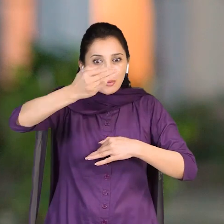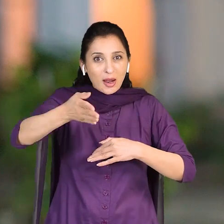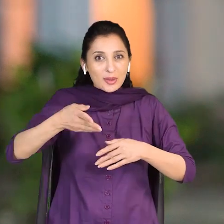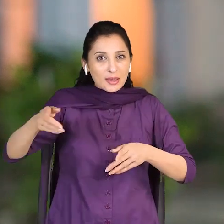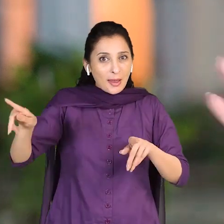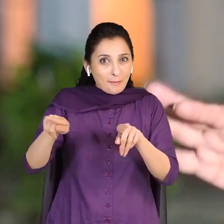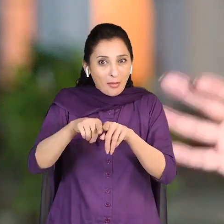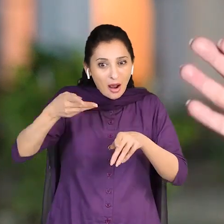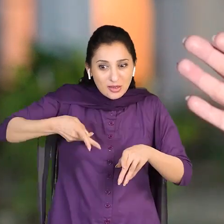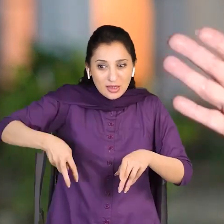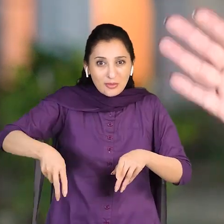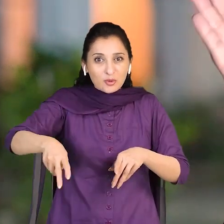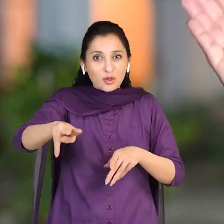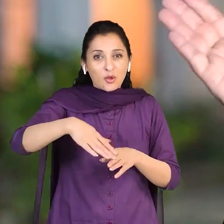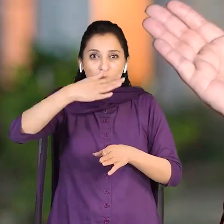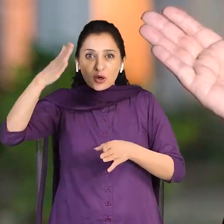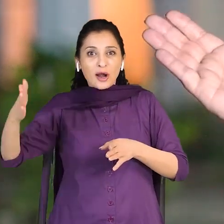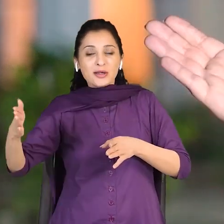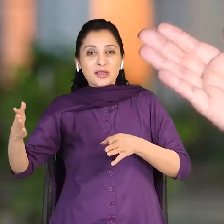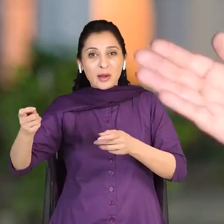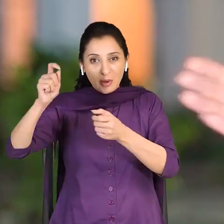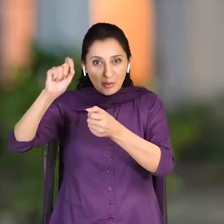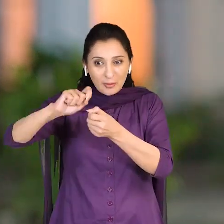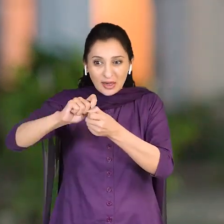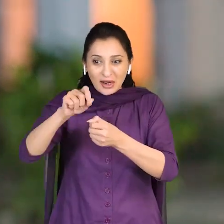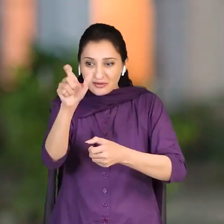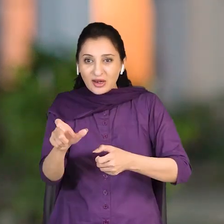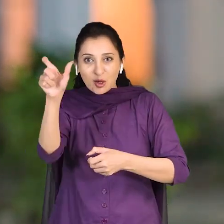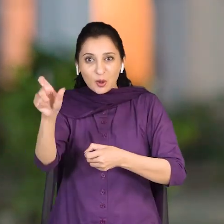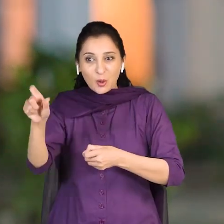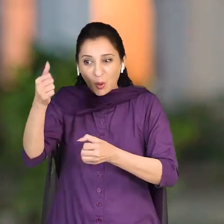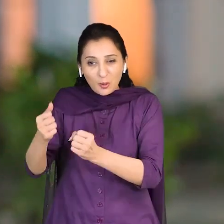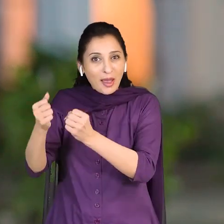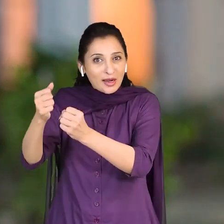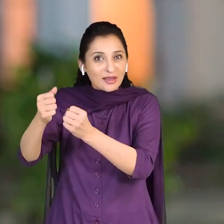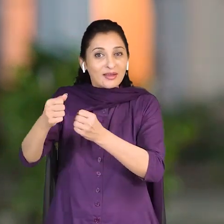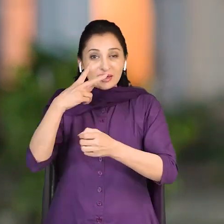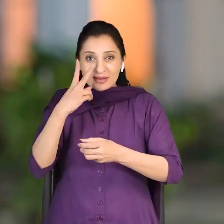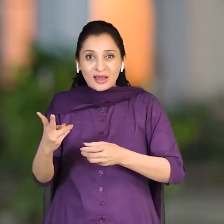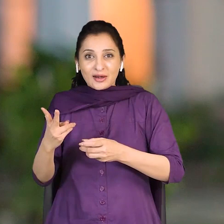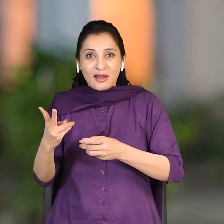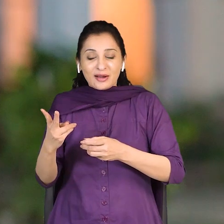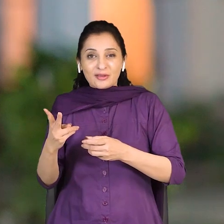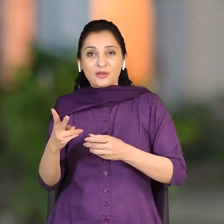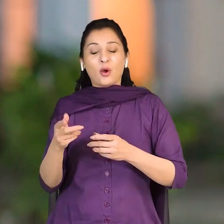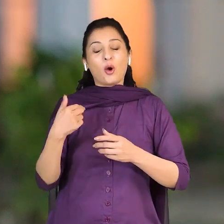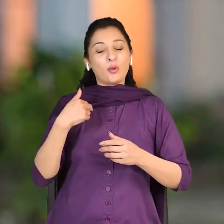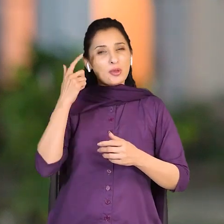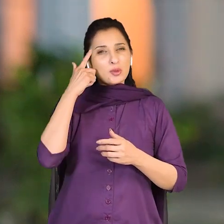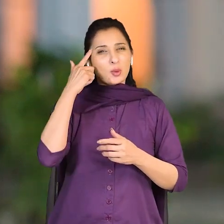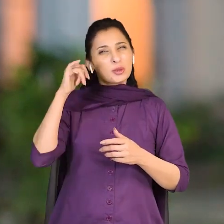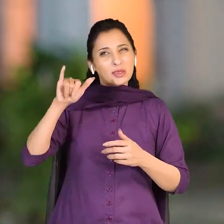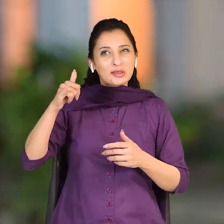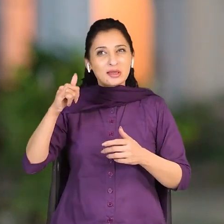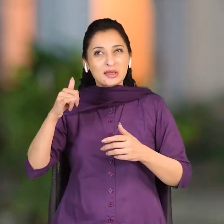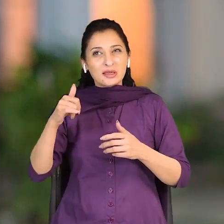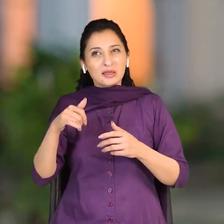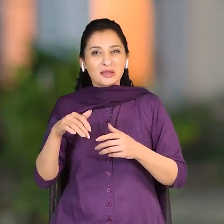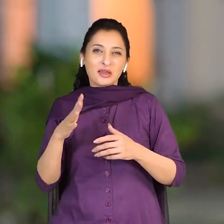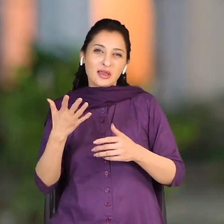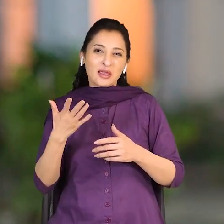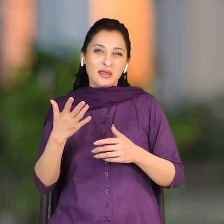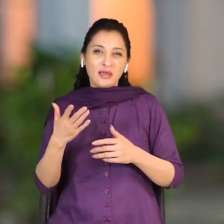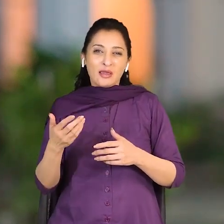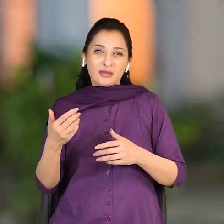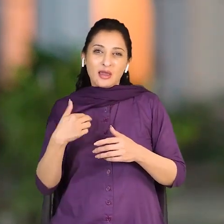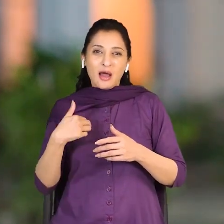तो दाएं और तरफ जो है वो मुझे क्राफ्ट्स वाले जो हैं वो बैठे हुए नज़र आते थे। और मैं कहती थी कि काश